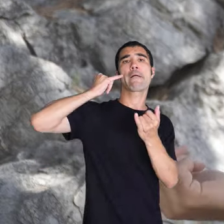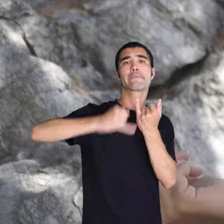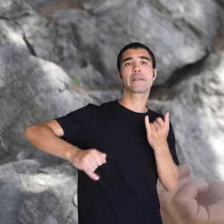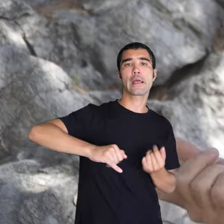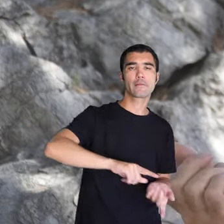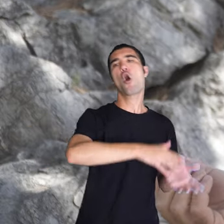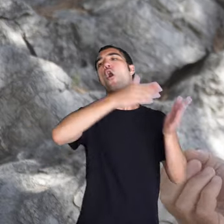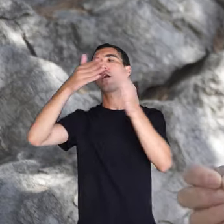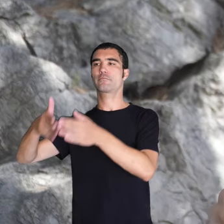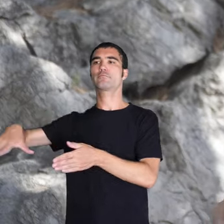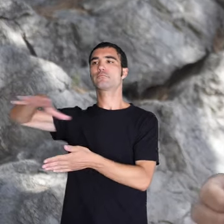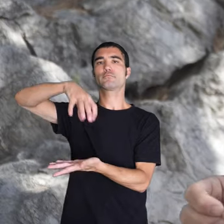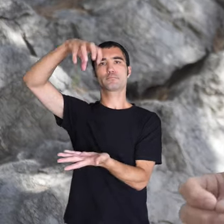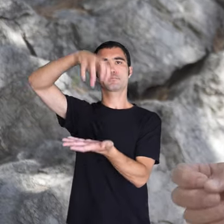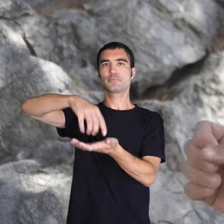de vora a la base,